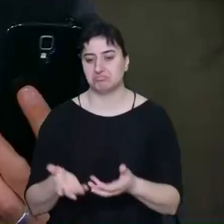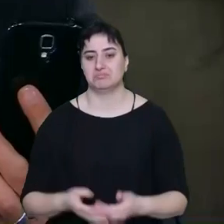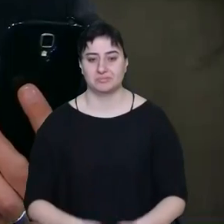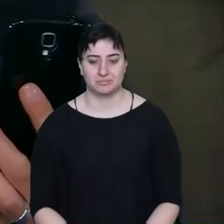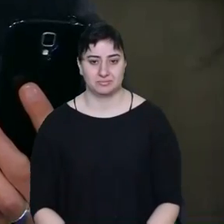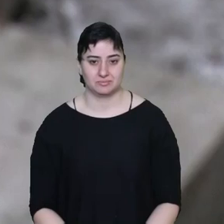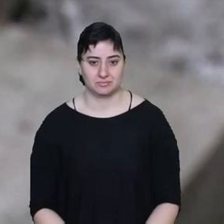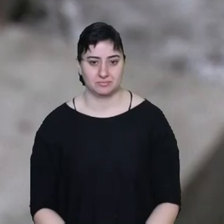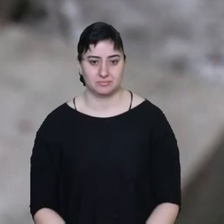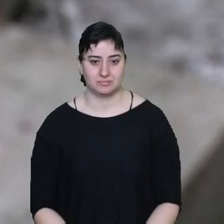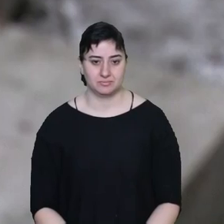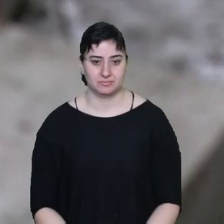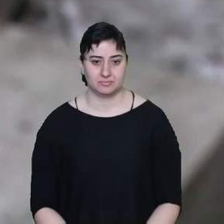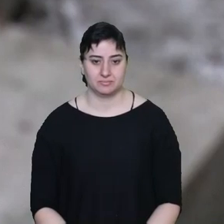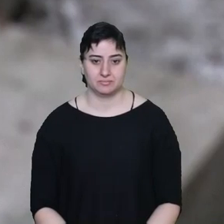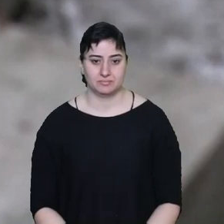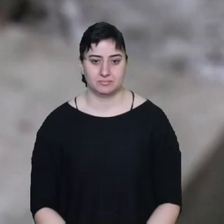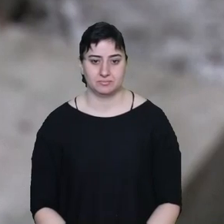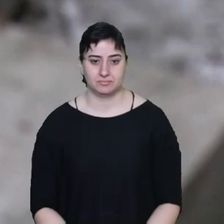çabuk. Çabuk.